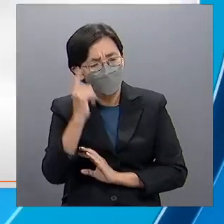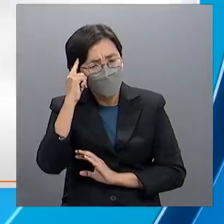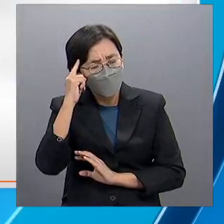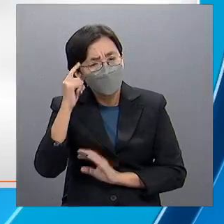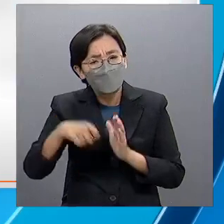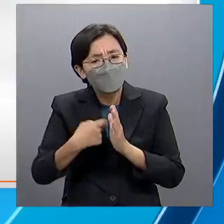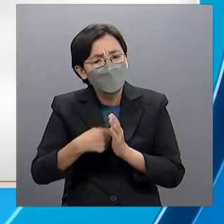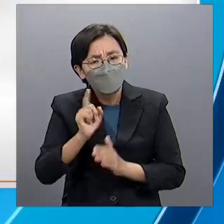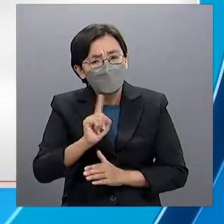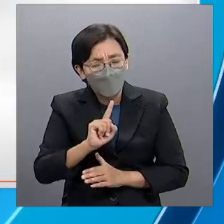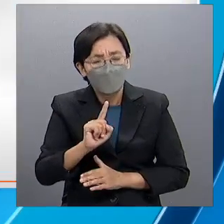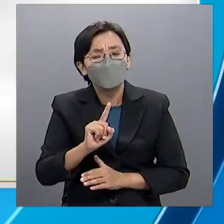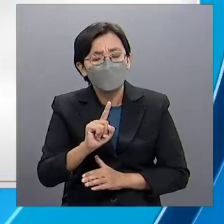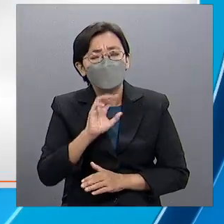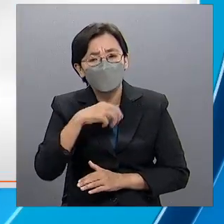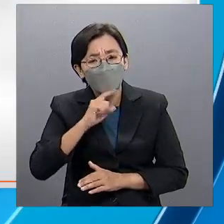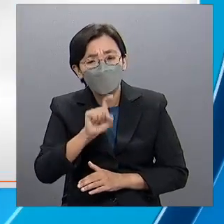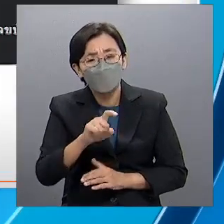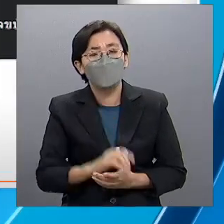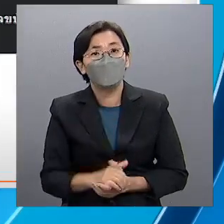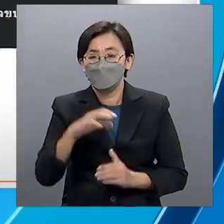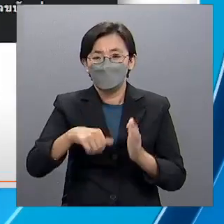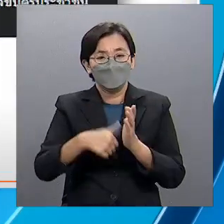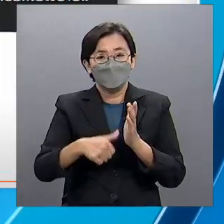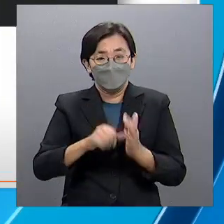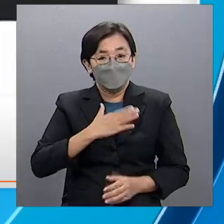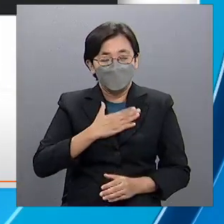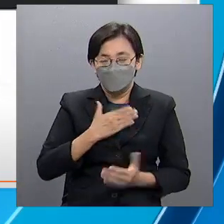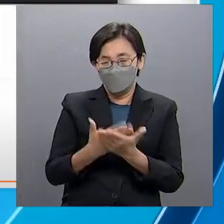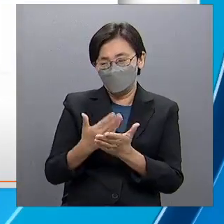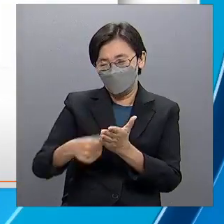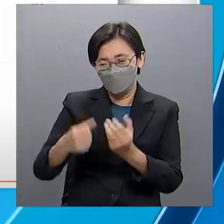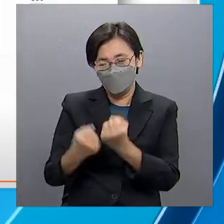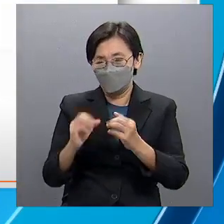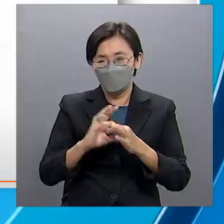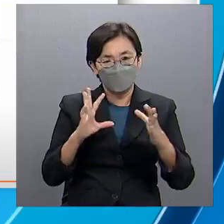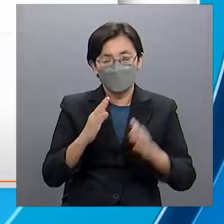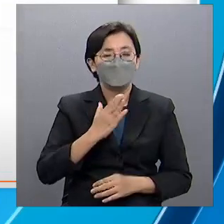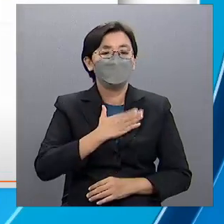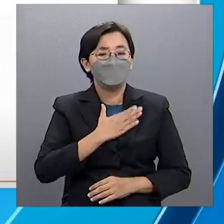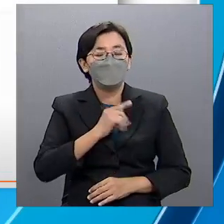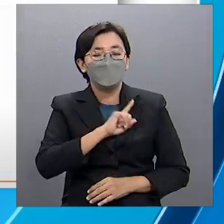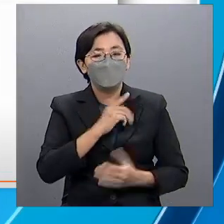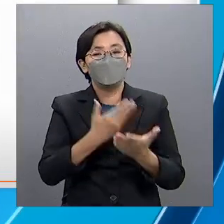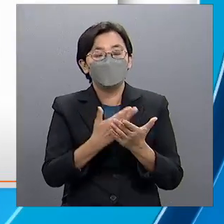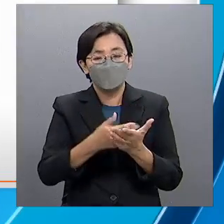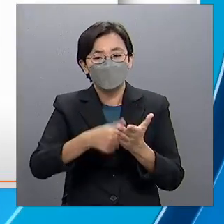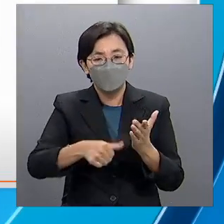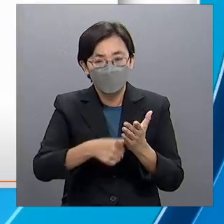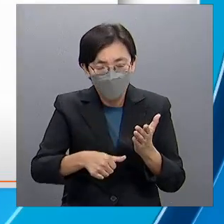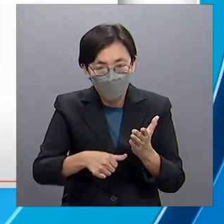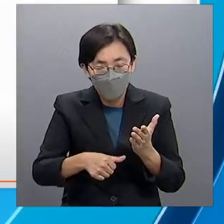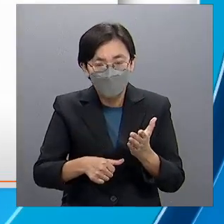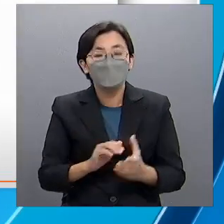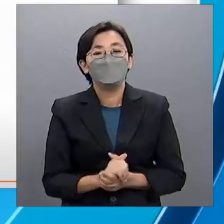ากรมสรรพากรนะคะไม่มีหน้าที่เรียกเก็บภาษีรถยนต์ คร น ั ะ บ คะกรมสรรพากรนะคะมีหน้าที่จัดเก็บภาษีขอแยกออกเป็น5ประเภ